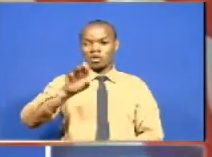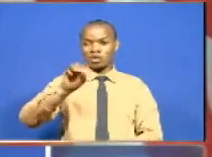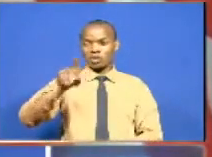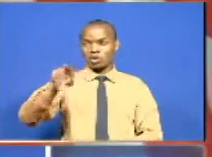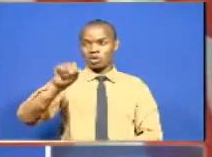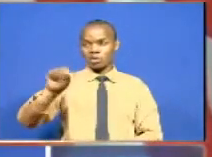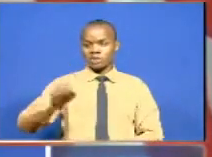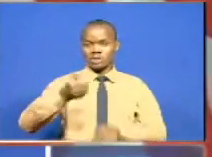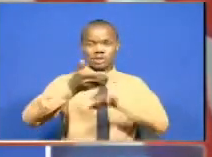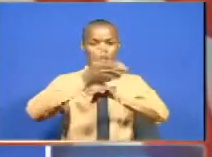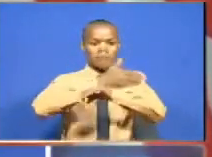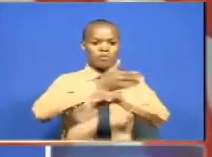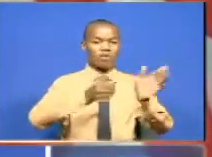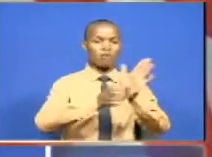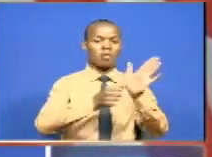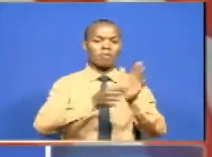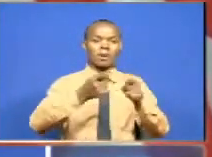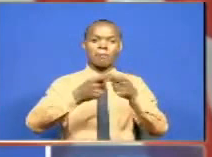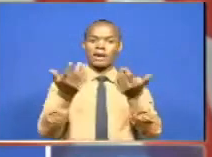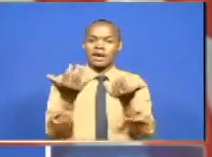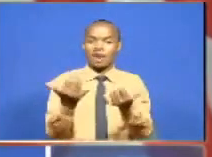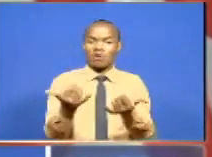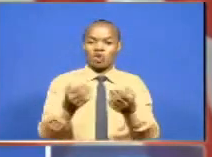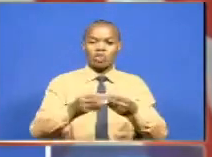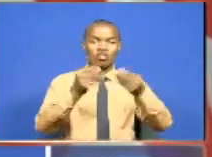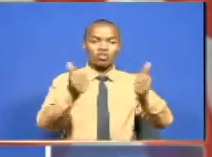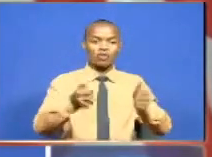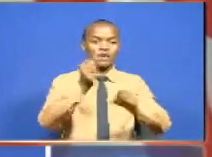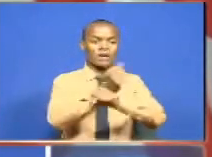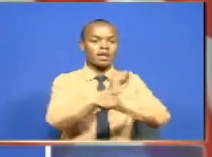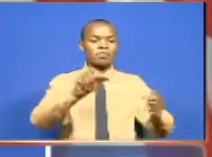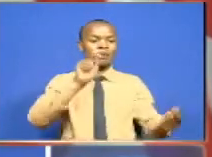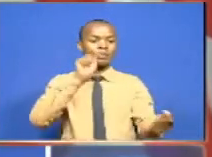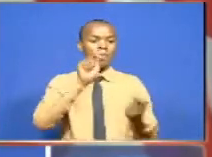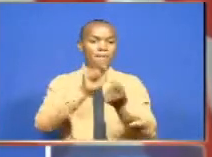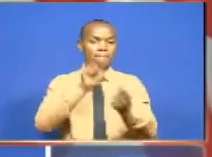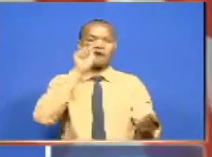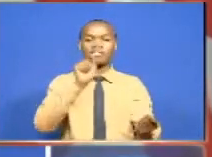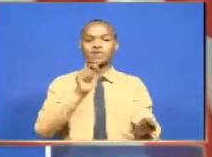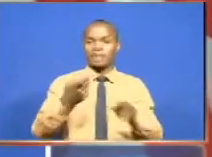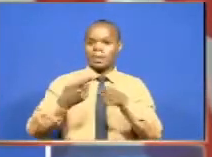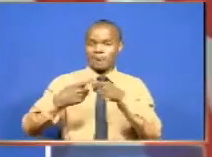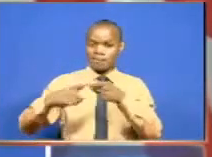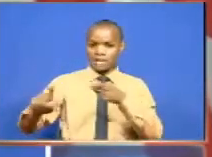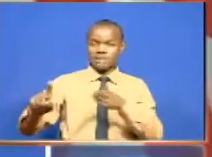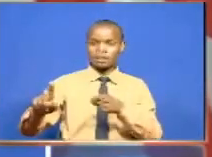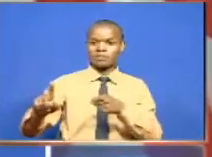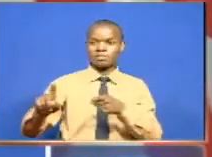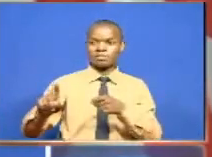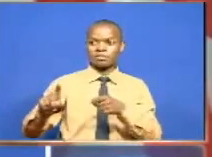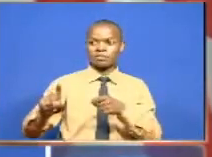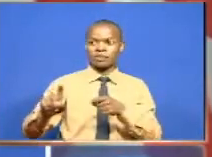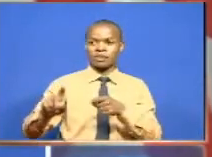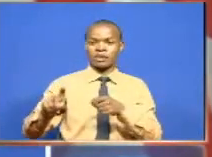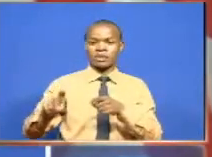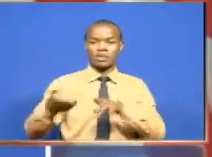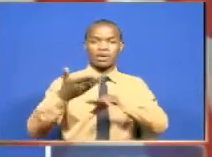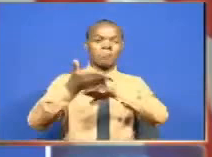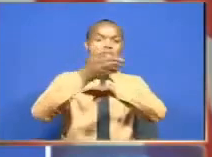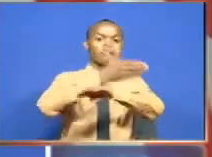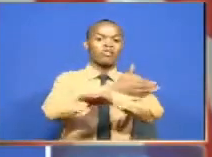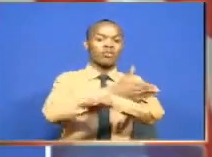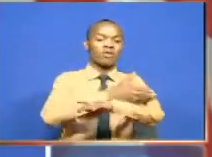sasa tumeangalia, haiwezi kuitaangalia kila kitu 100%. Lakini kutoka nyuma ilivyokuwa na